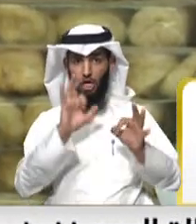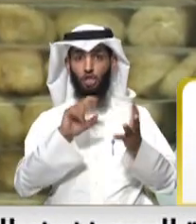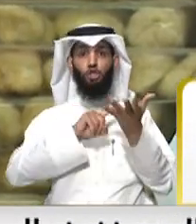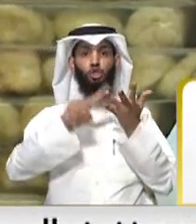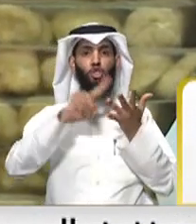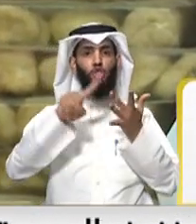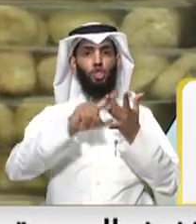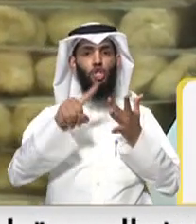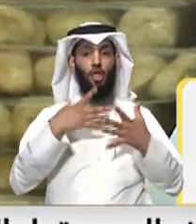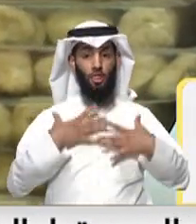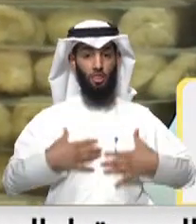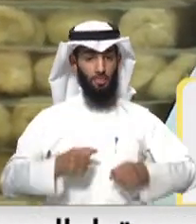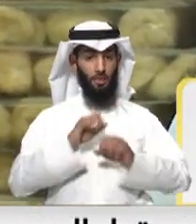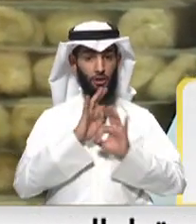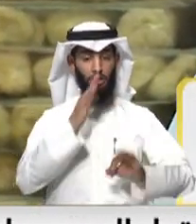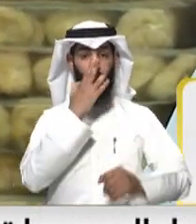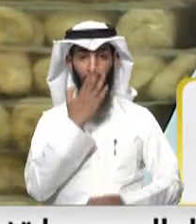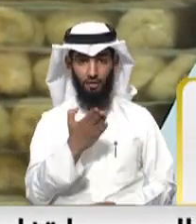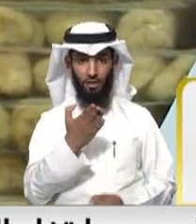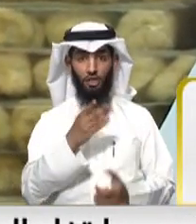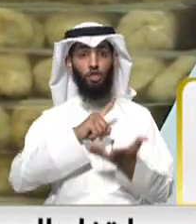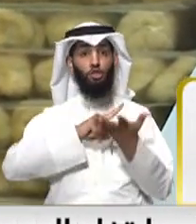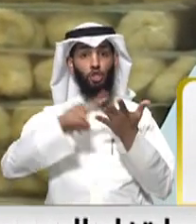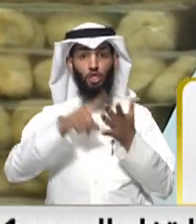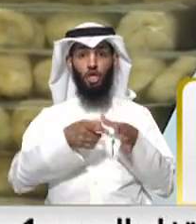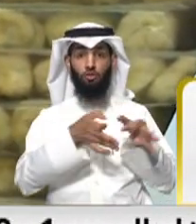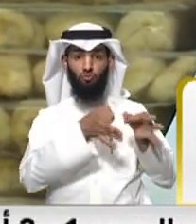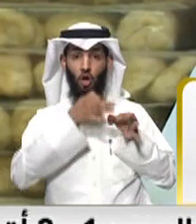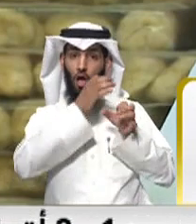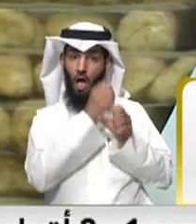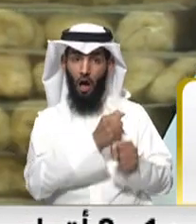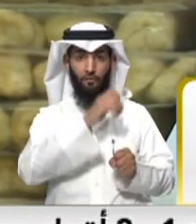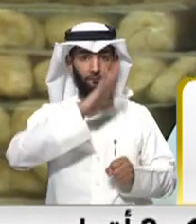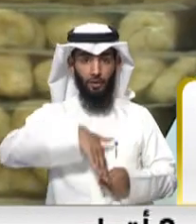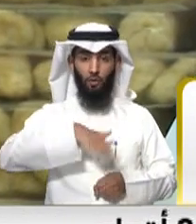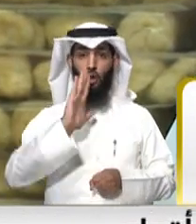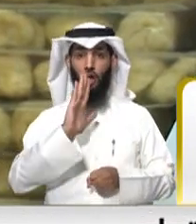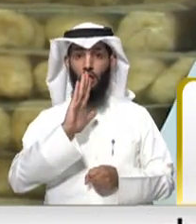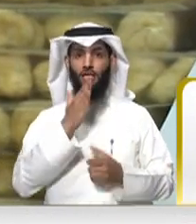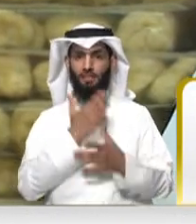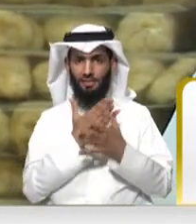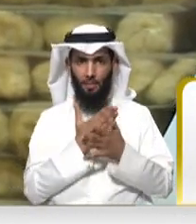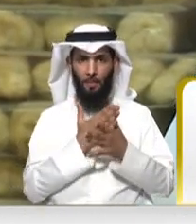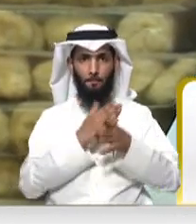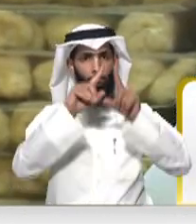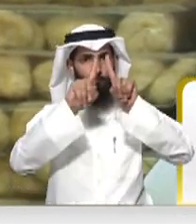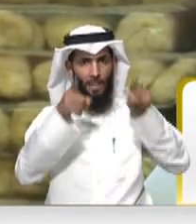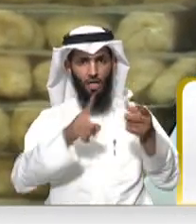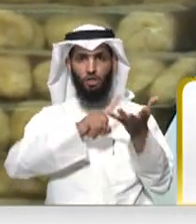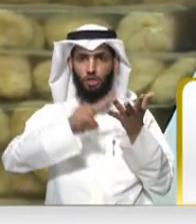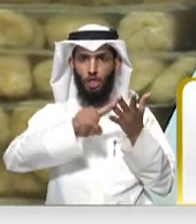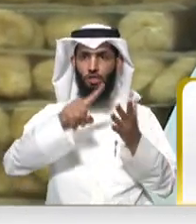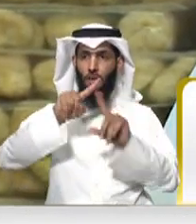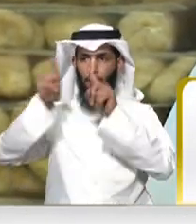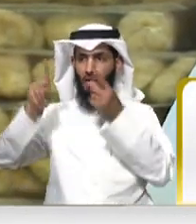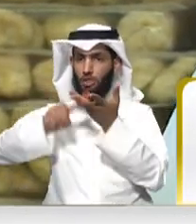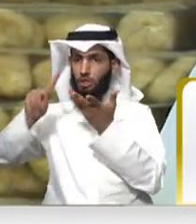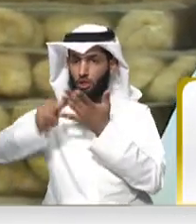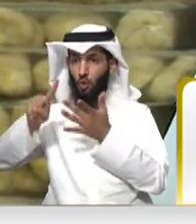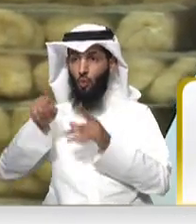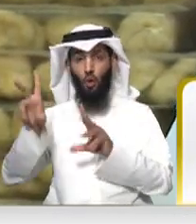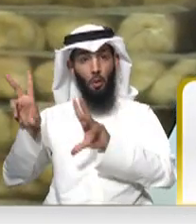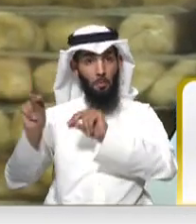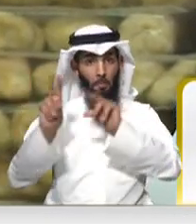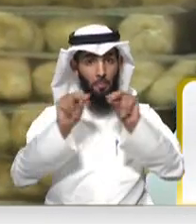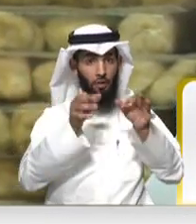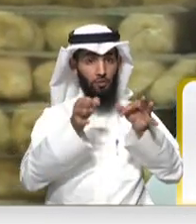العامة للمنشآت الغذائية والاشتراطات الصحية الخاصة لكل نشاط، اشتراطات صحية خاصة تأكد منها جميعا، وكذلك التأكد من العمال